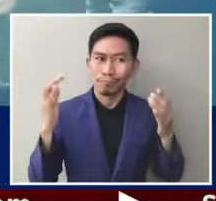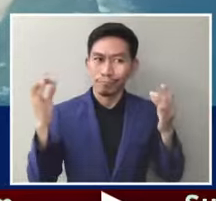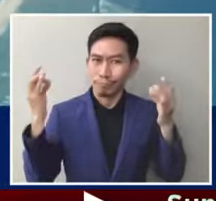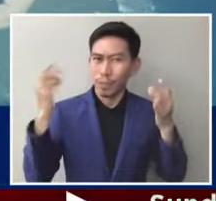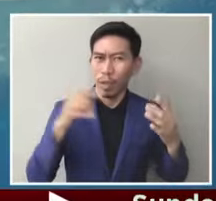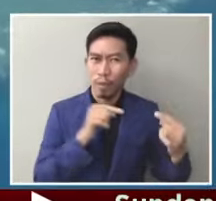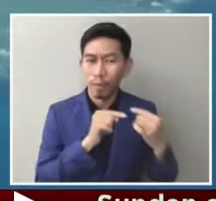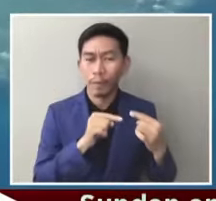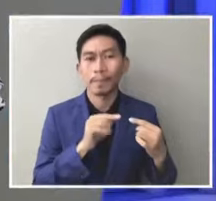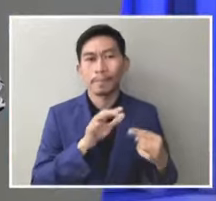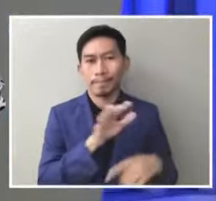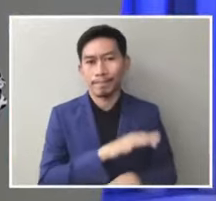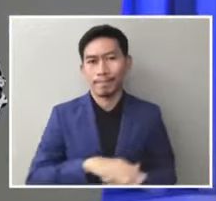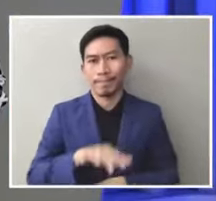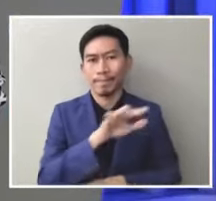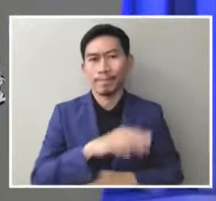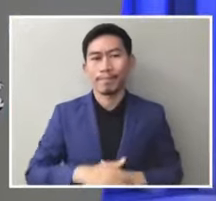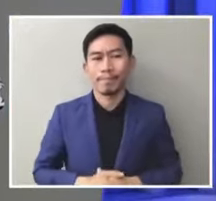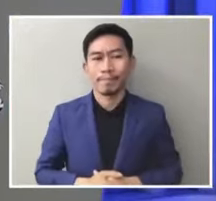News.